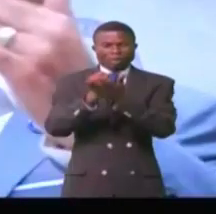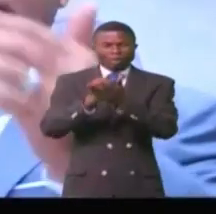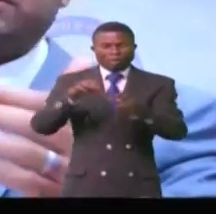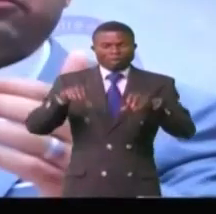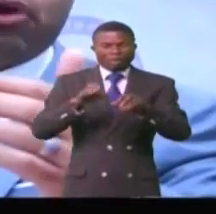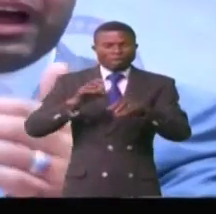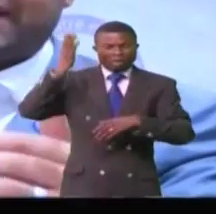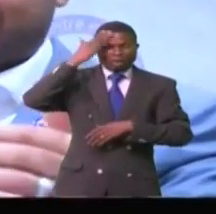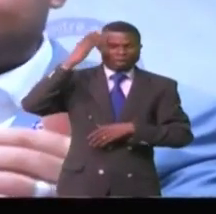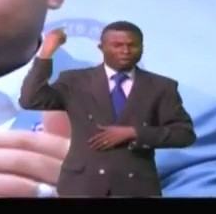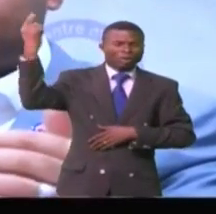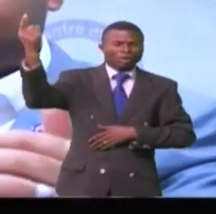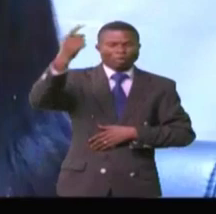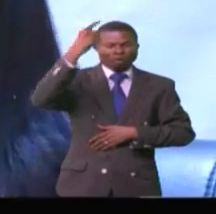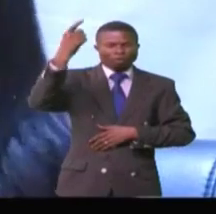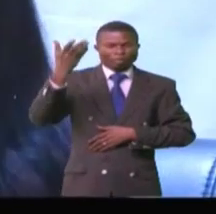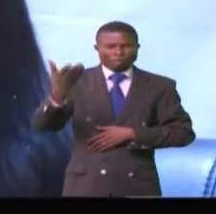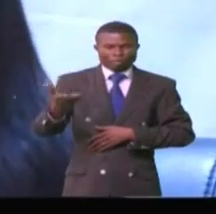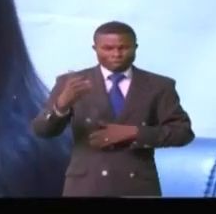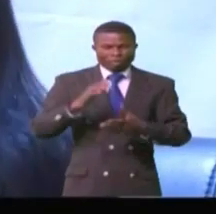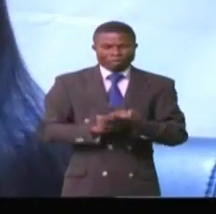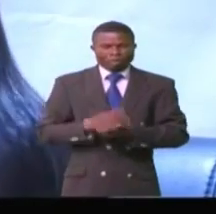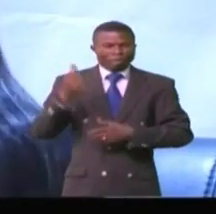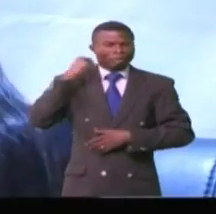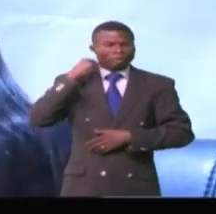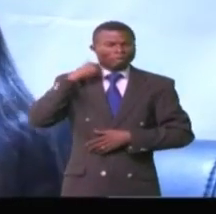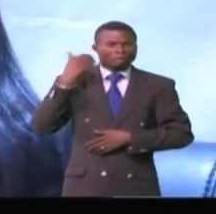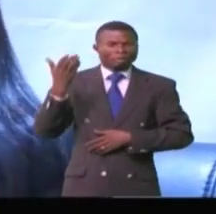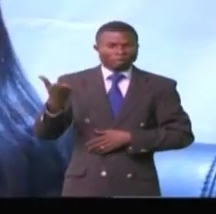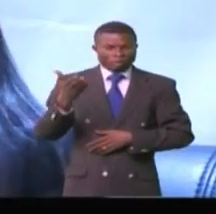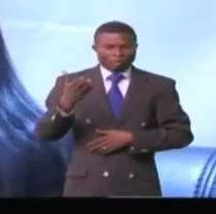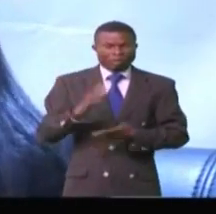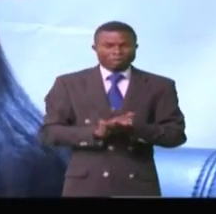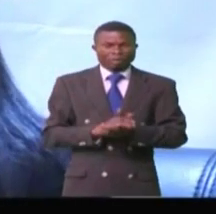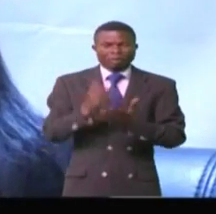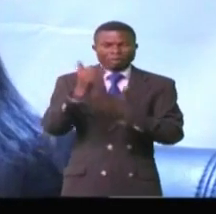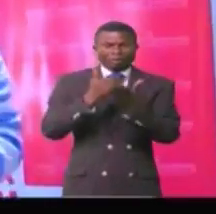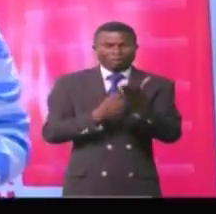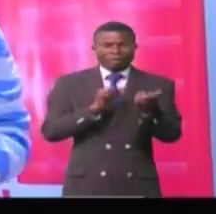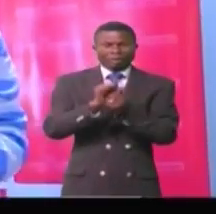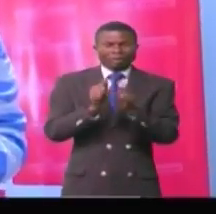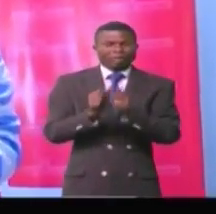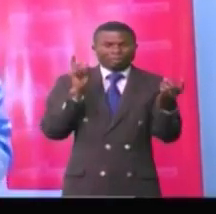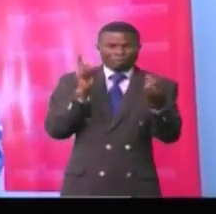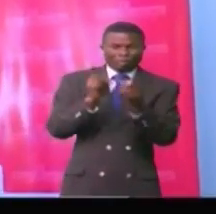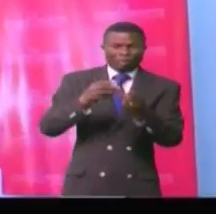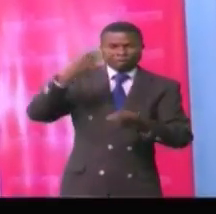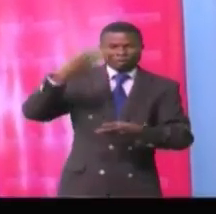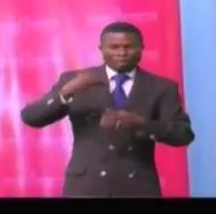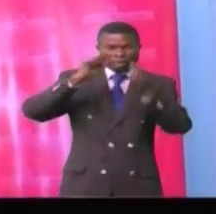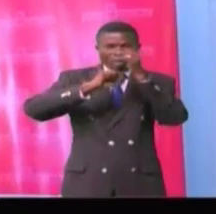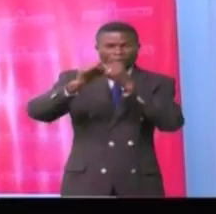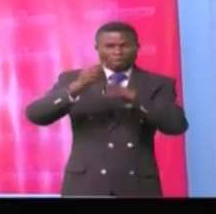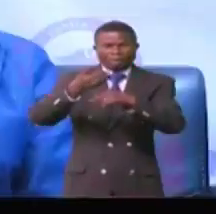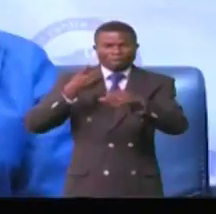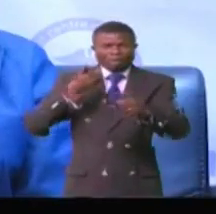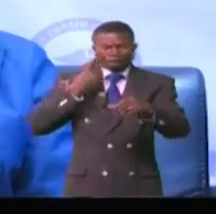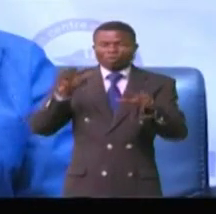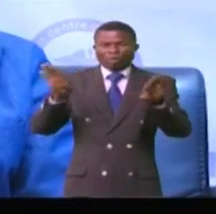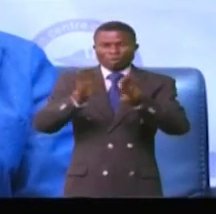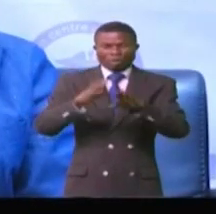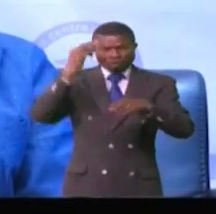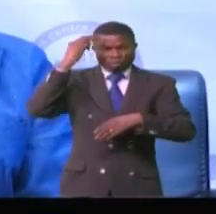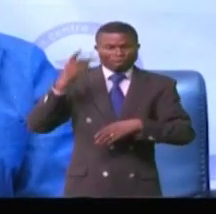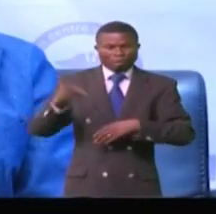Congo à un niveau international. Le docteur Nourim Tajin a énuméré les cas rencontrés à cette 4e campagne avant les mots de clôture du